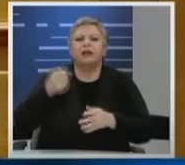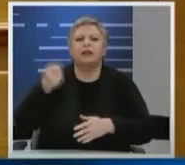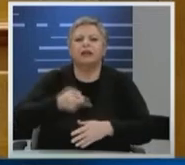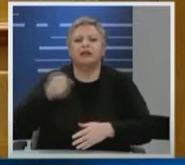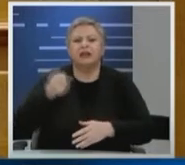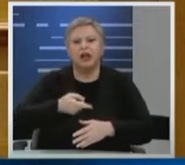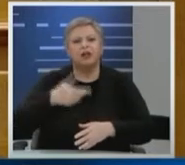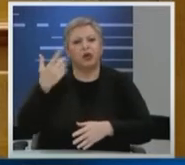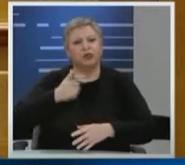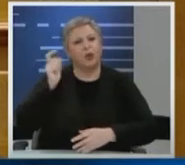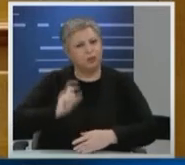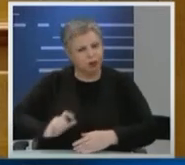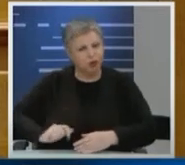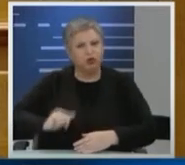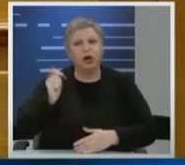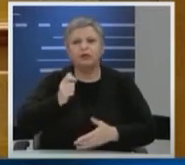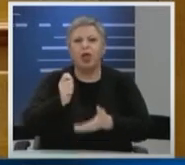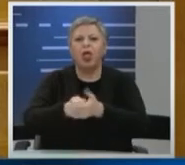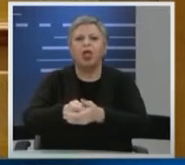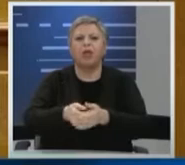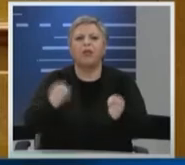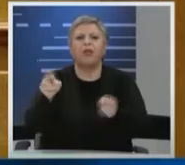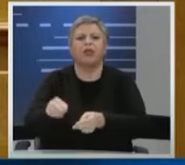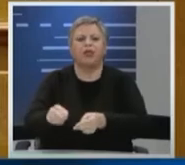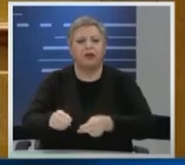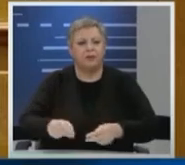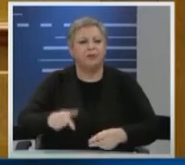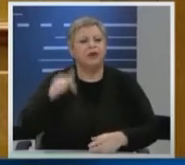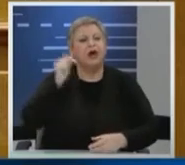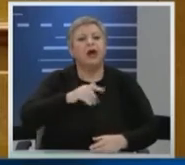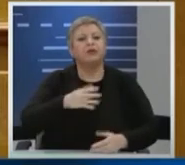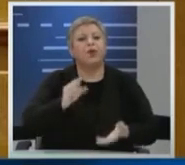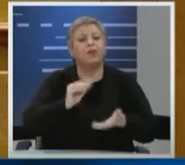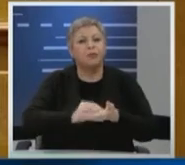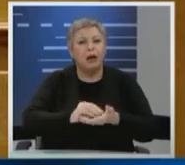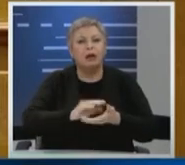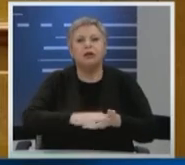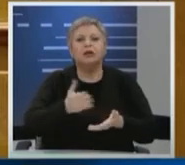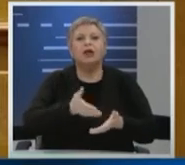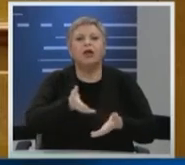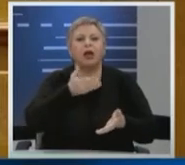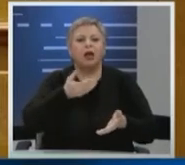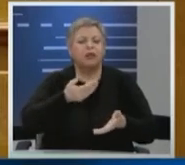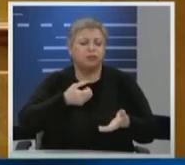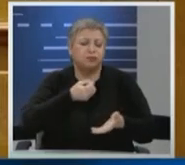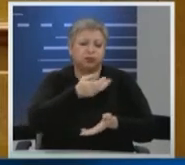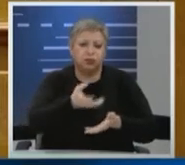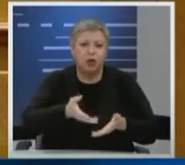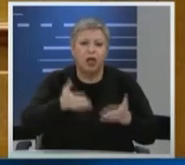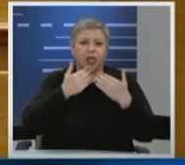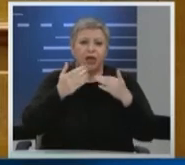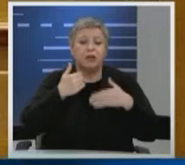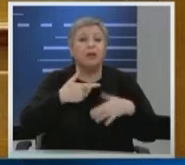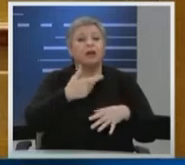σύνολο των φορολογικών εσόδων. Ένα δεύτερο στοιχείο του κρατικού προϋπολογισμού είναι η μειώση των δαπανών. Οι παροχές προς τους